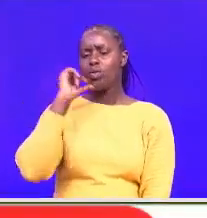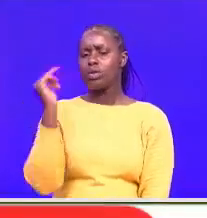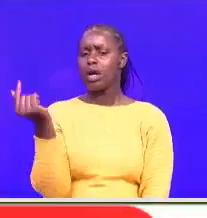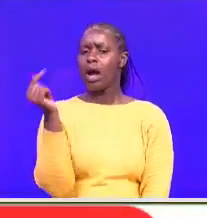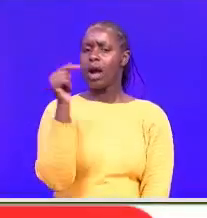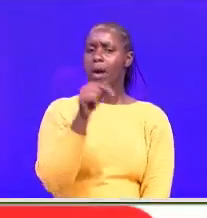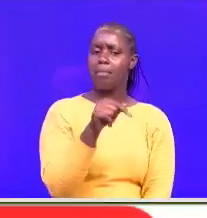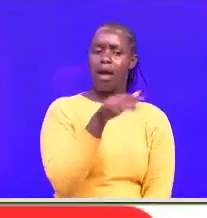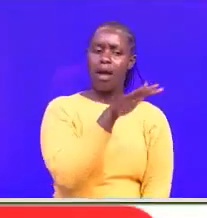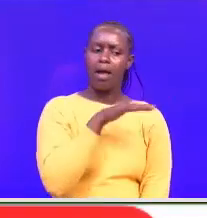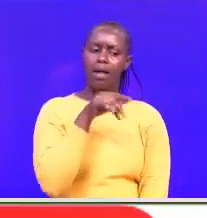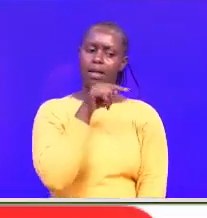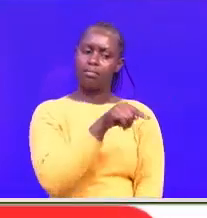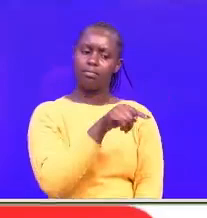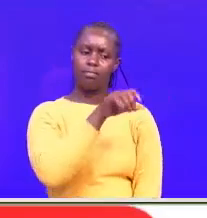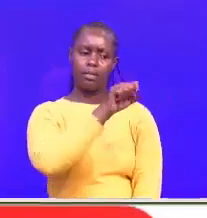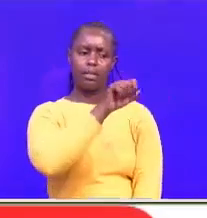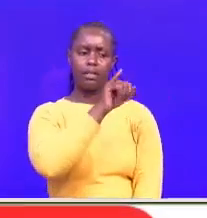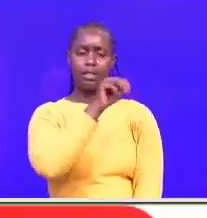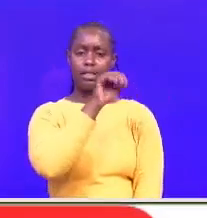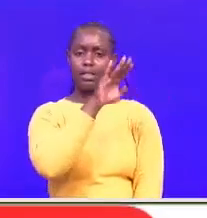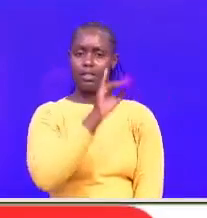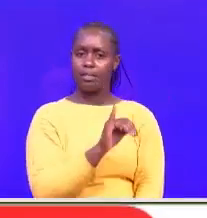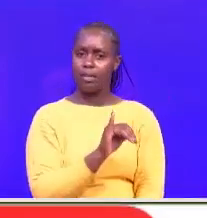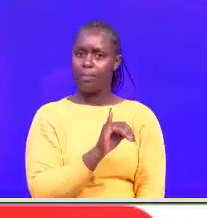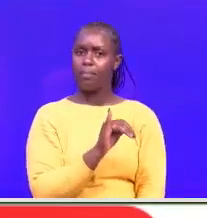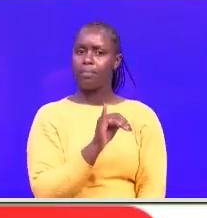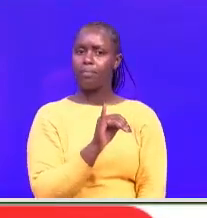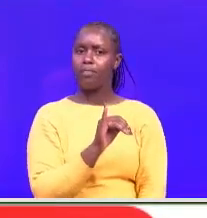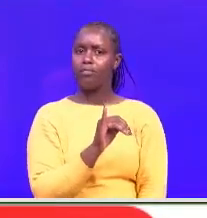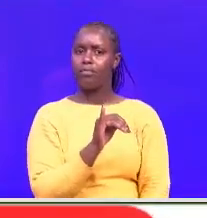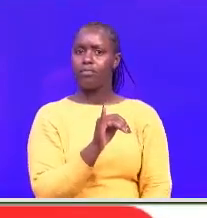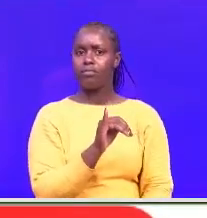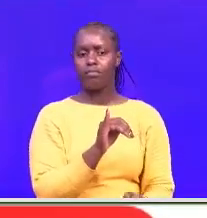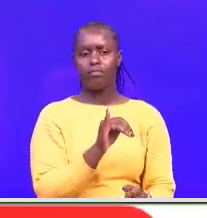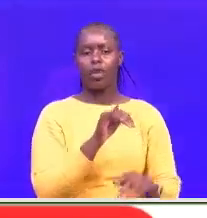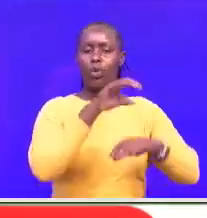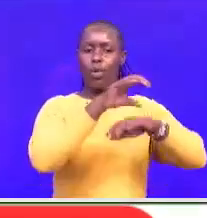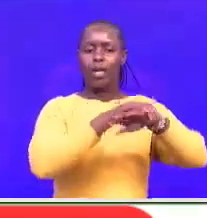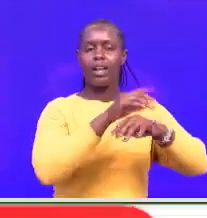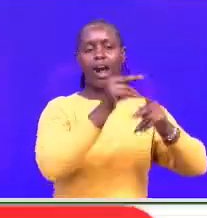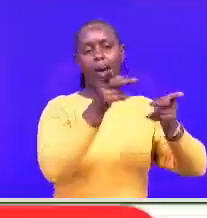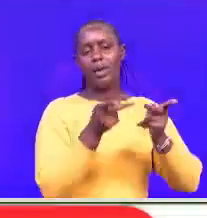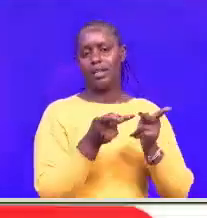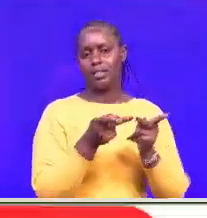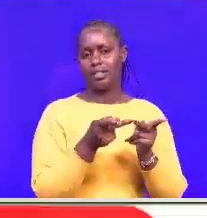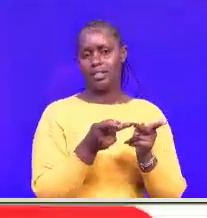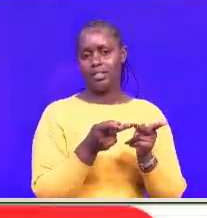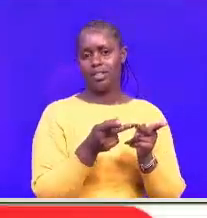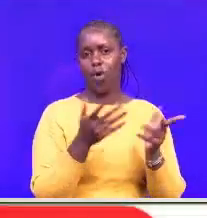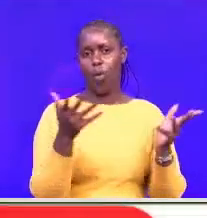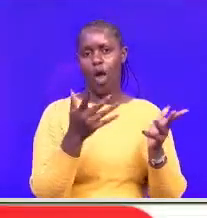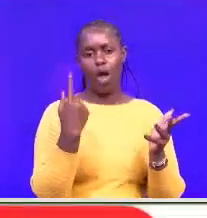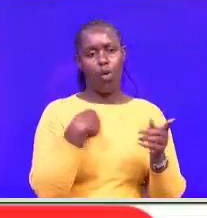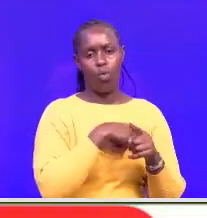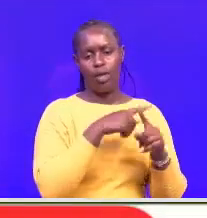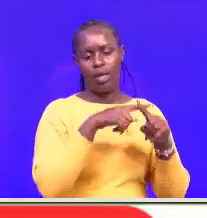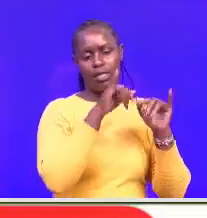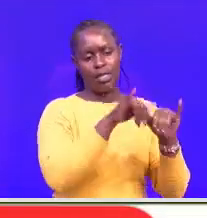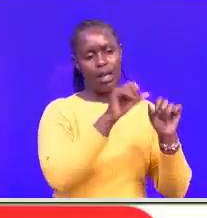juu ya Simbi, ndipo tuwe na makao kwa sijui kwa muda